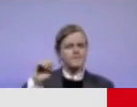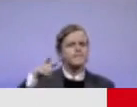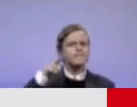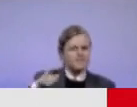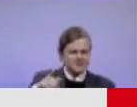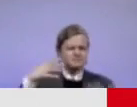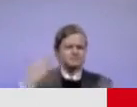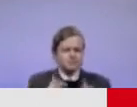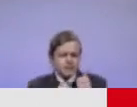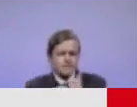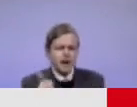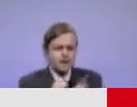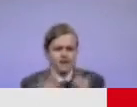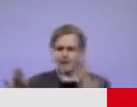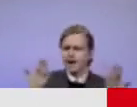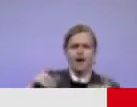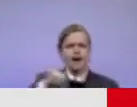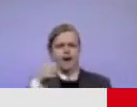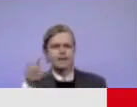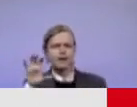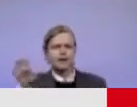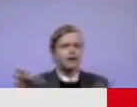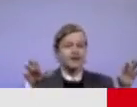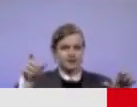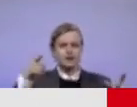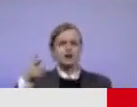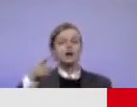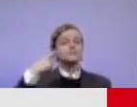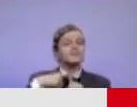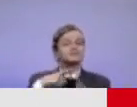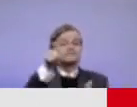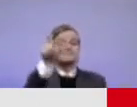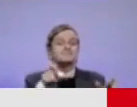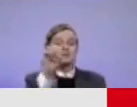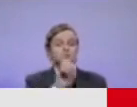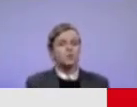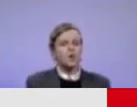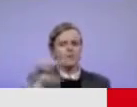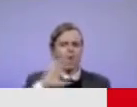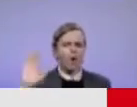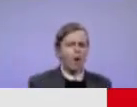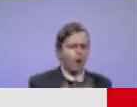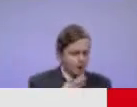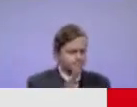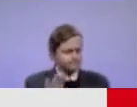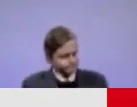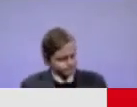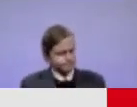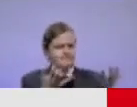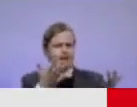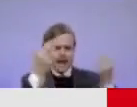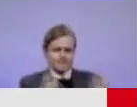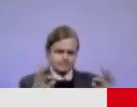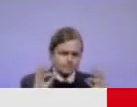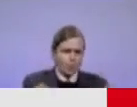care toți cetățenii noștri beneficiază de servicii. Pentru